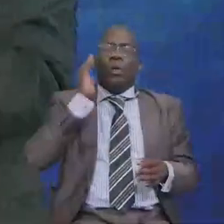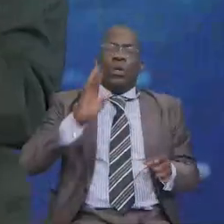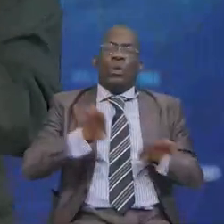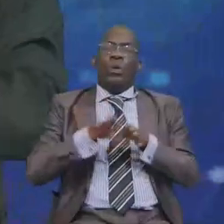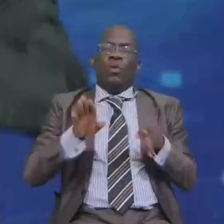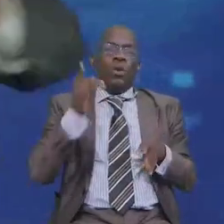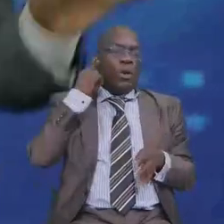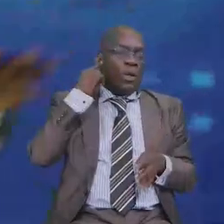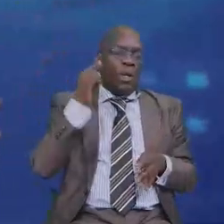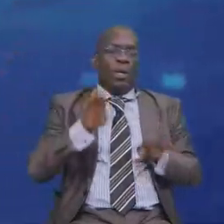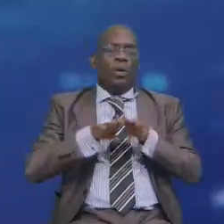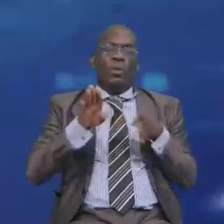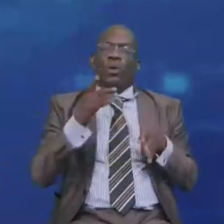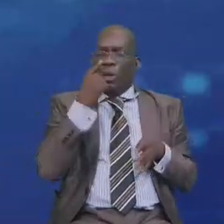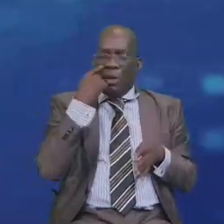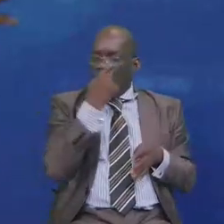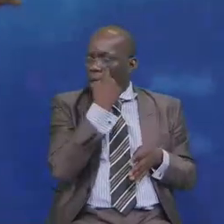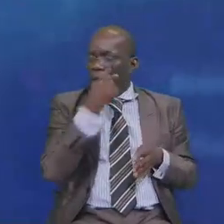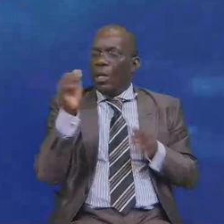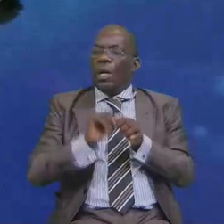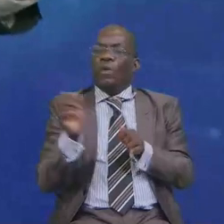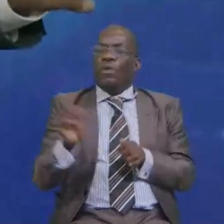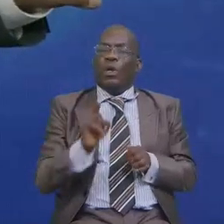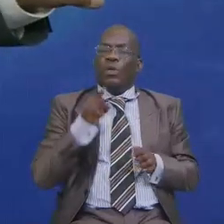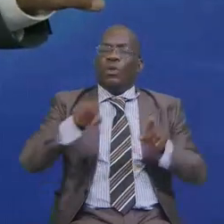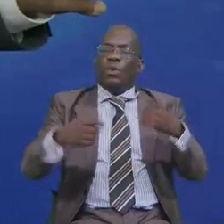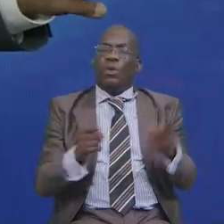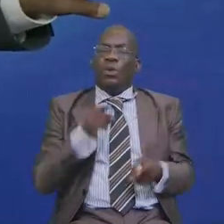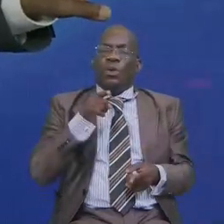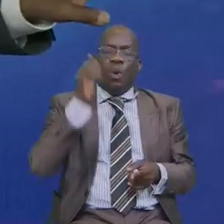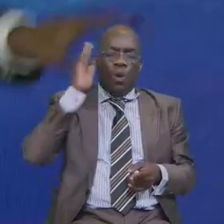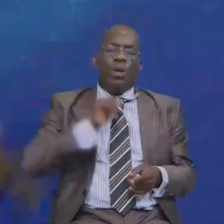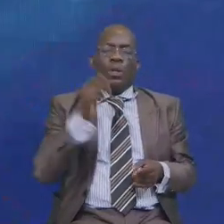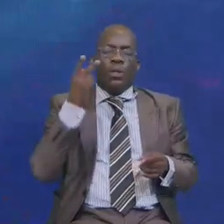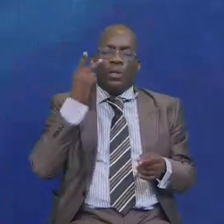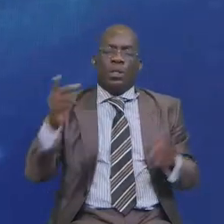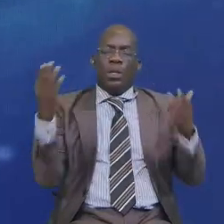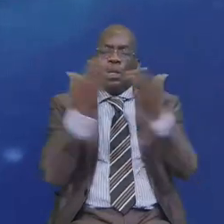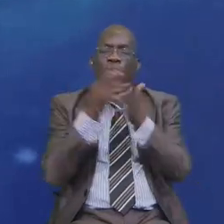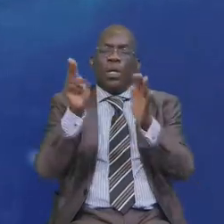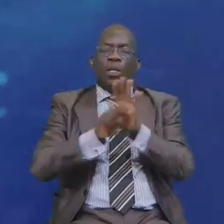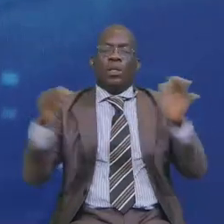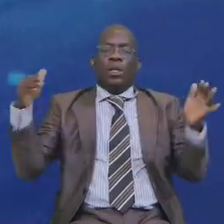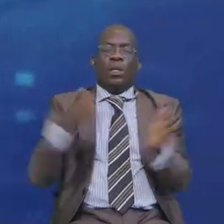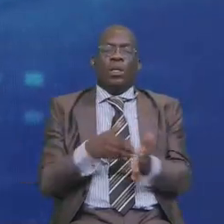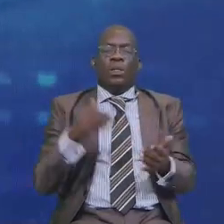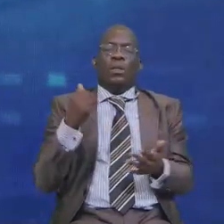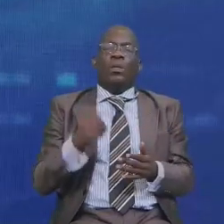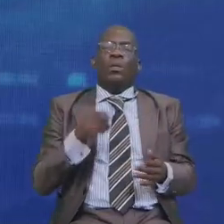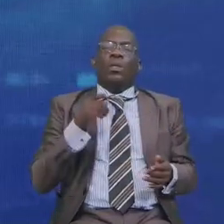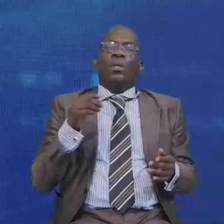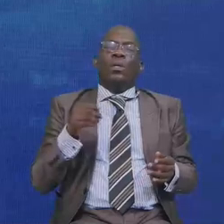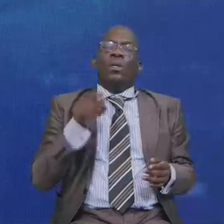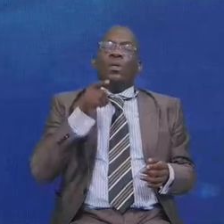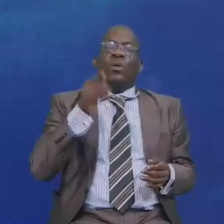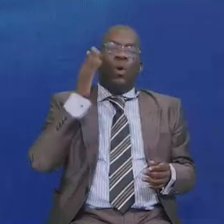vos yeux, et partout où vous allez, vous ne verrez plus les ténèbres. Vous verrez la